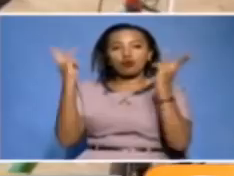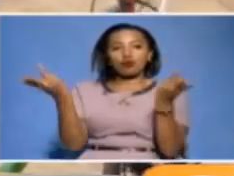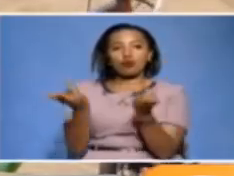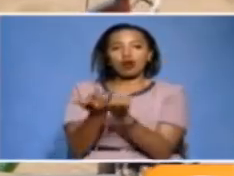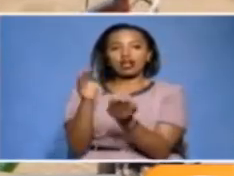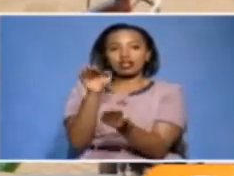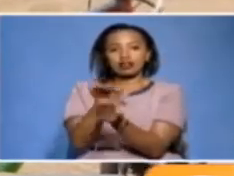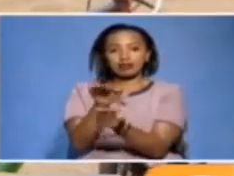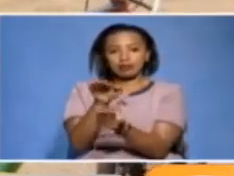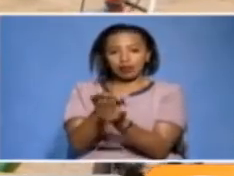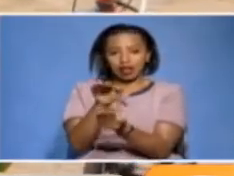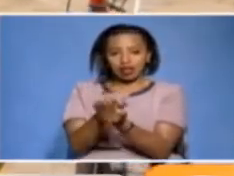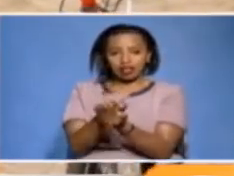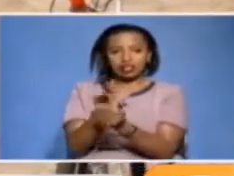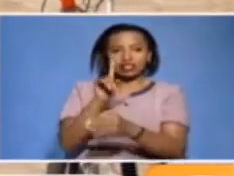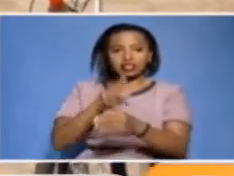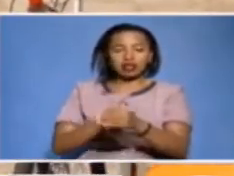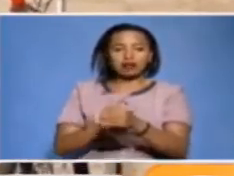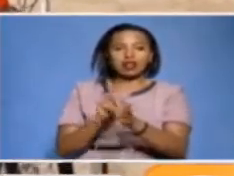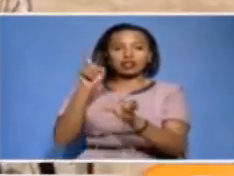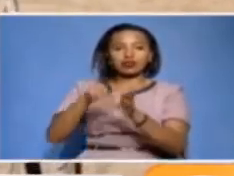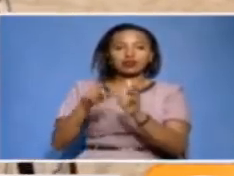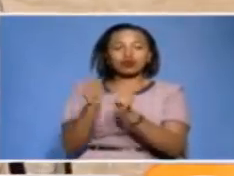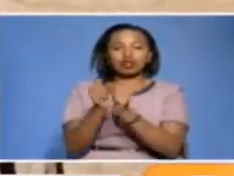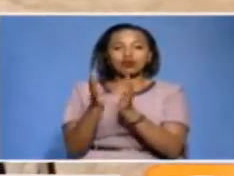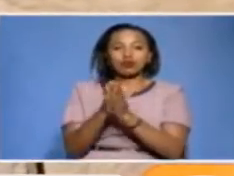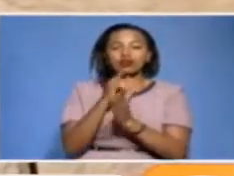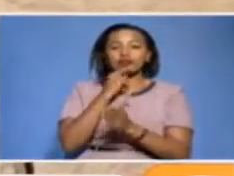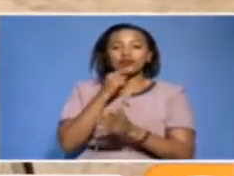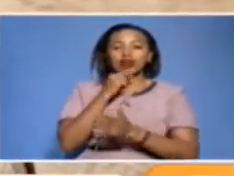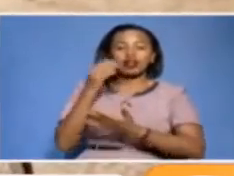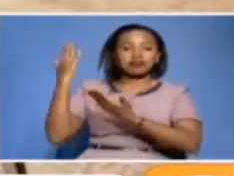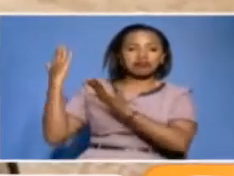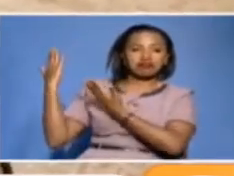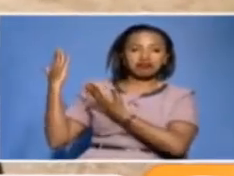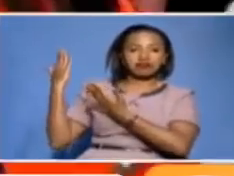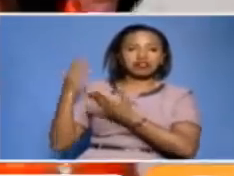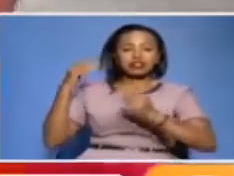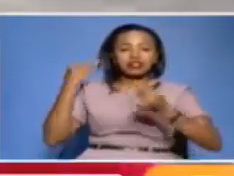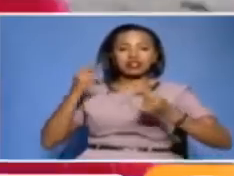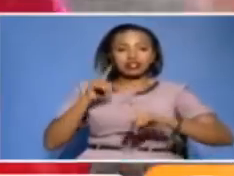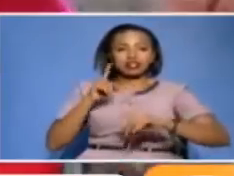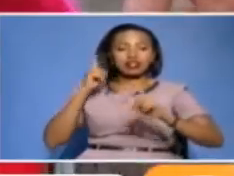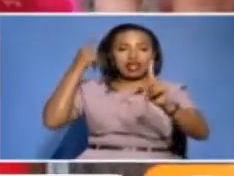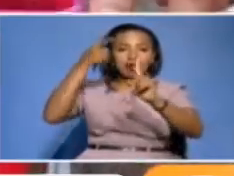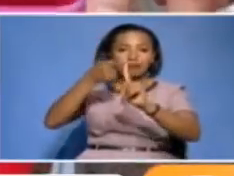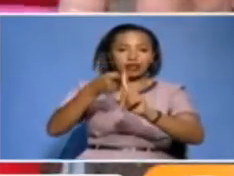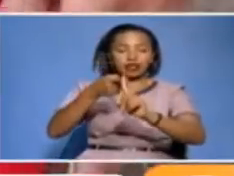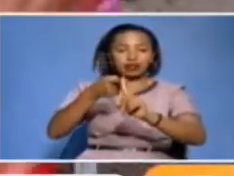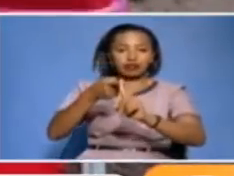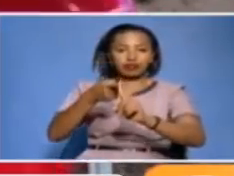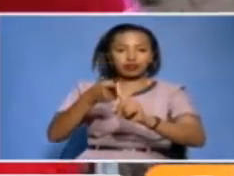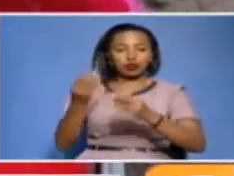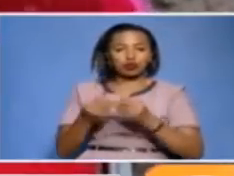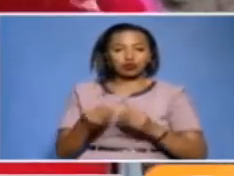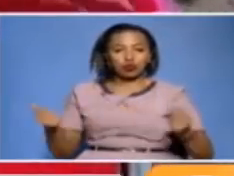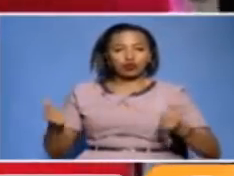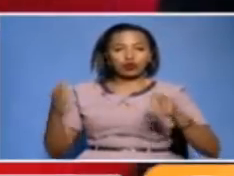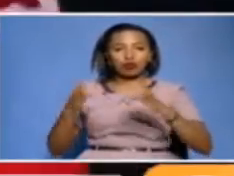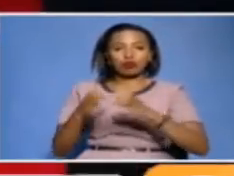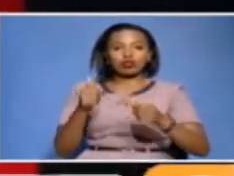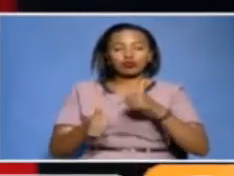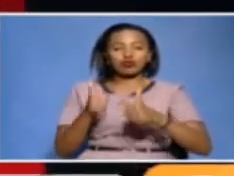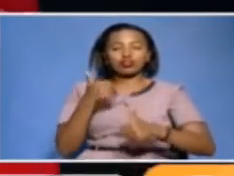try. Wakati huo aliungana na Robin Denton wakiwa na nia ya kuzisaidia jamii zinazokabiliwa na tatizo la ukosefu wa